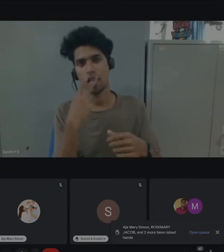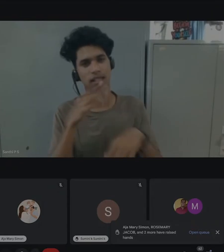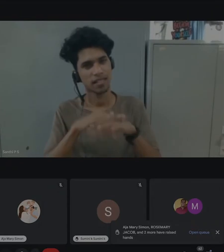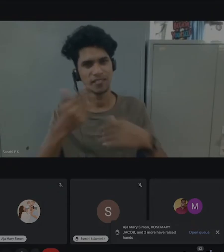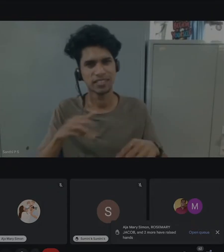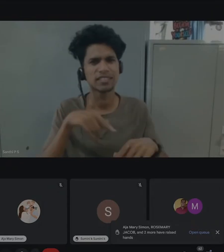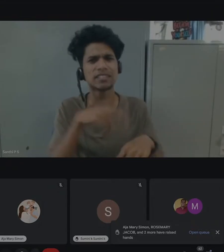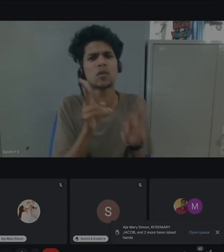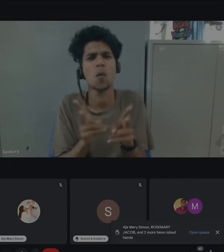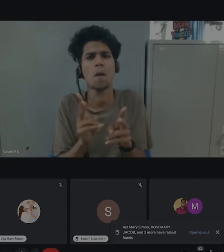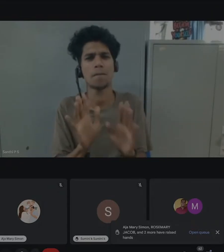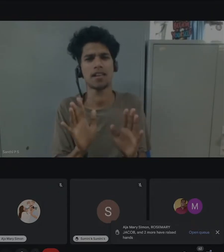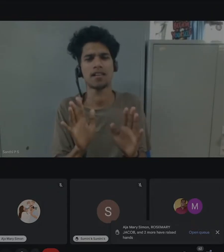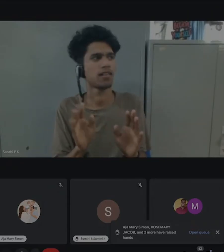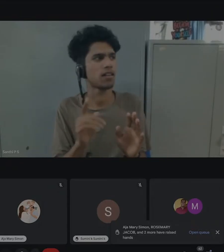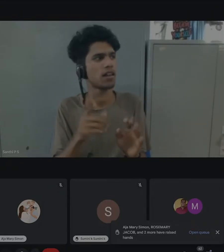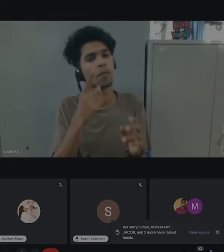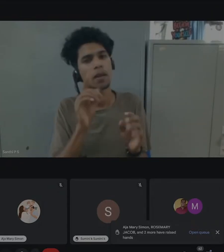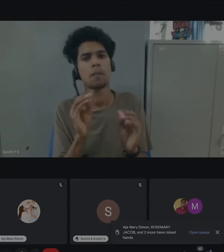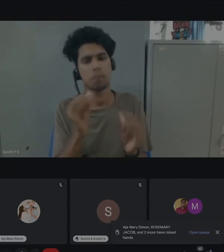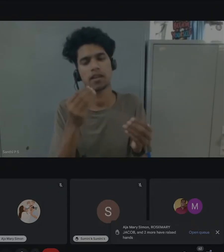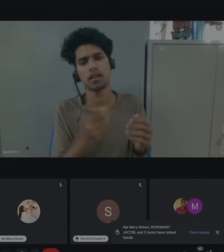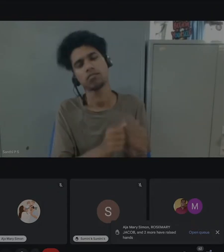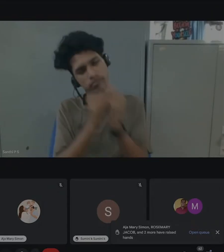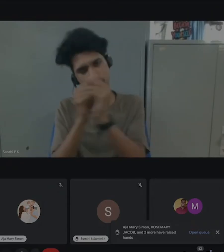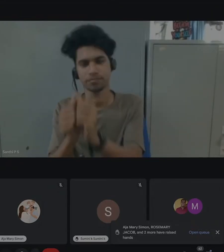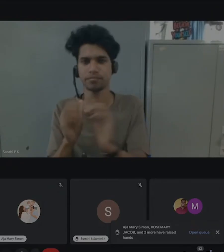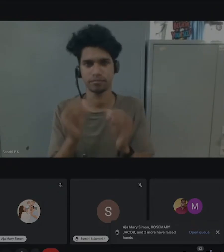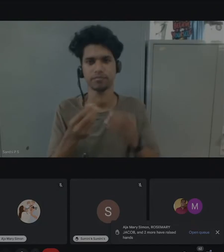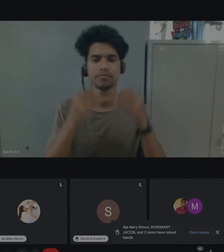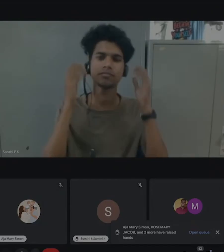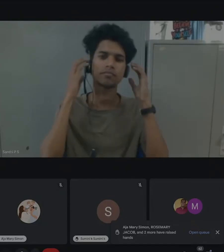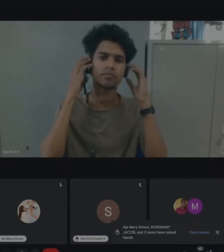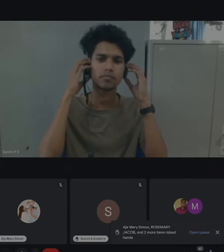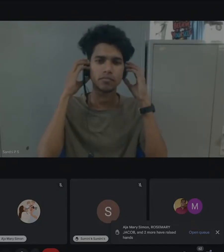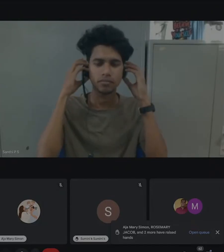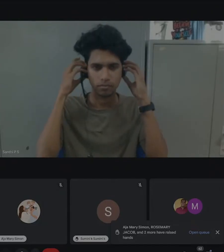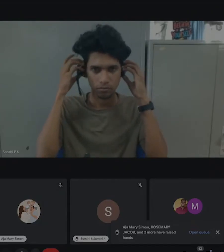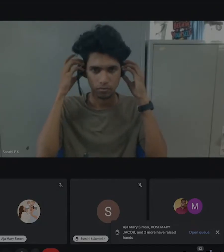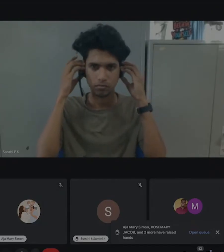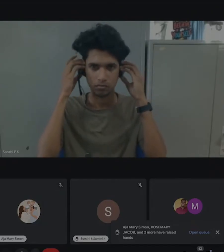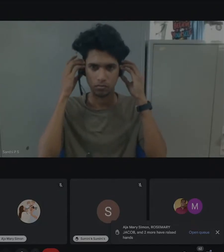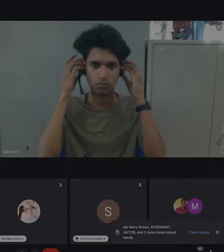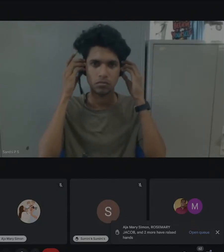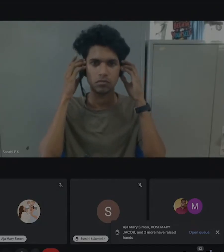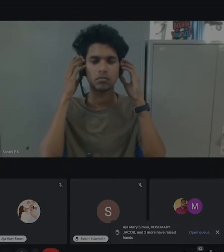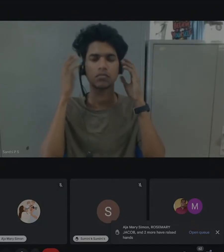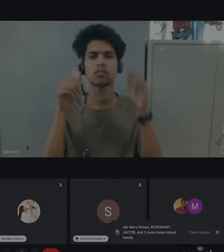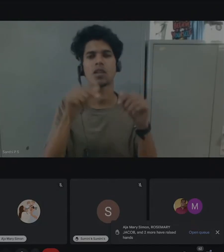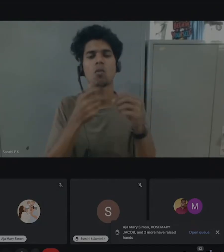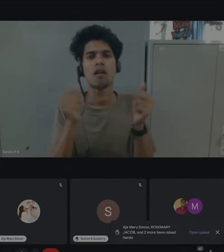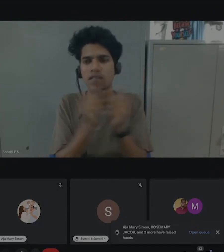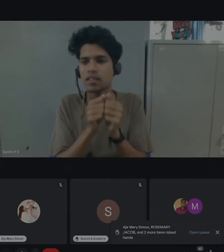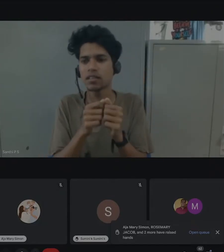കാര്യങ്ങളാണ്. എന്നാലും കുഞ്ഞുങ്ങളെ വിടുക. അപ്പം ഇപ്പം വേറെ ആരും കൂട്ട് കക്ഷിക്ക് അങ്ങനെ ആരും ഇല്ലായിരുന്നു.